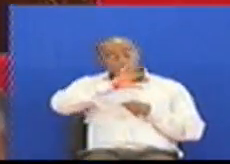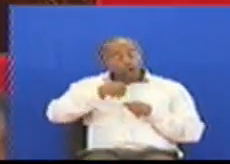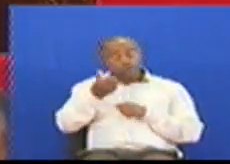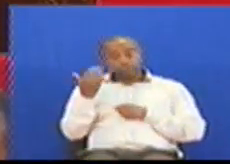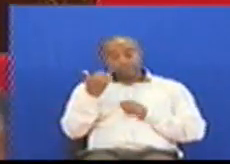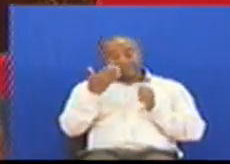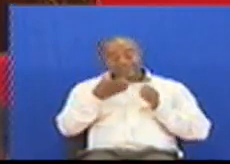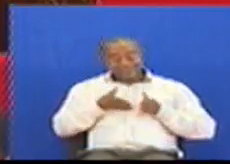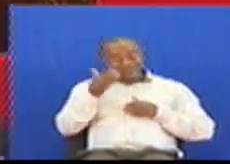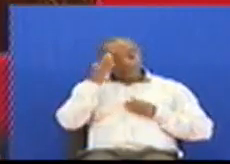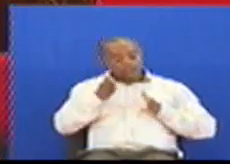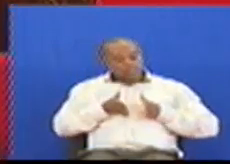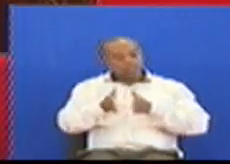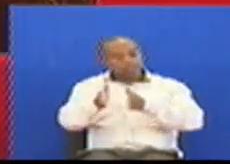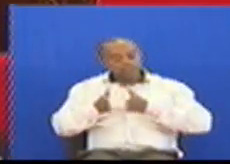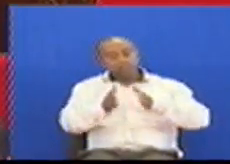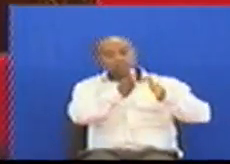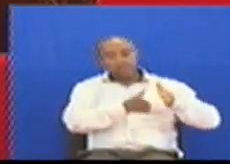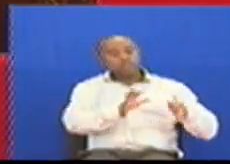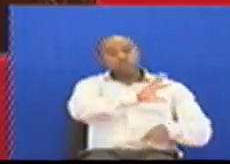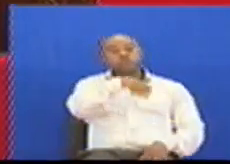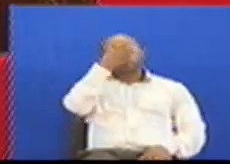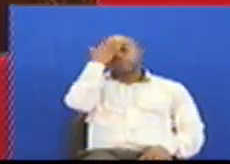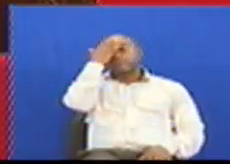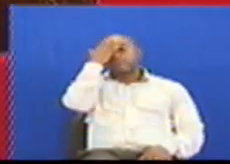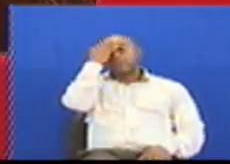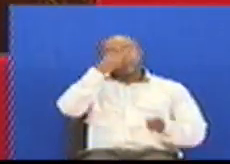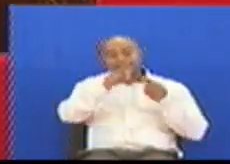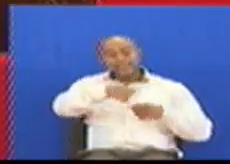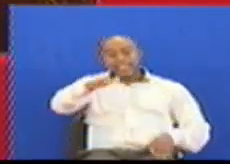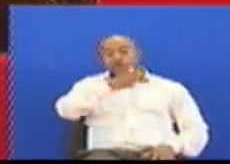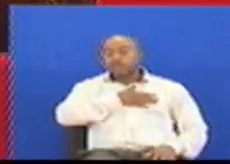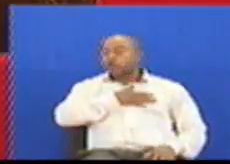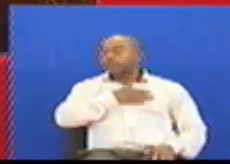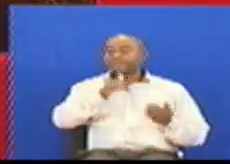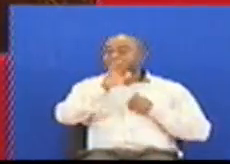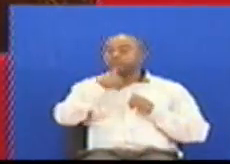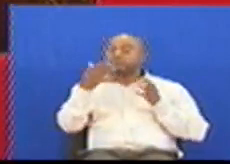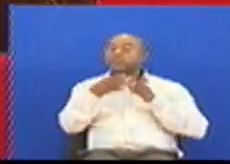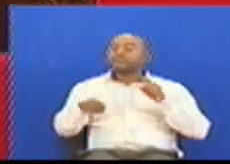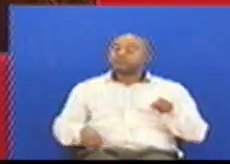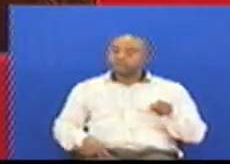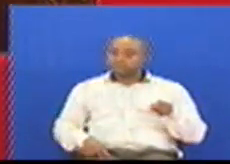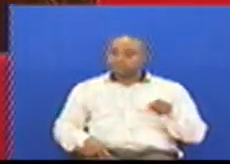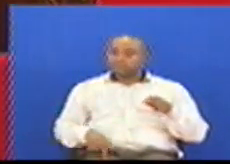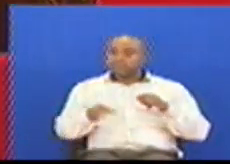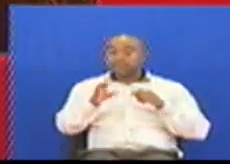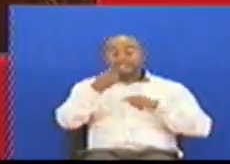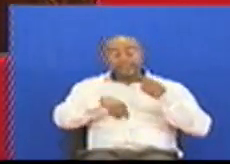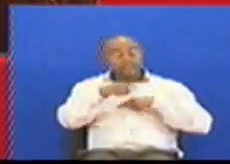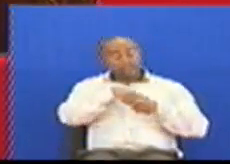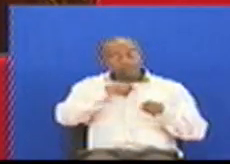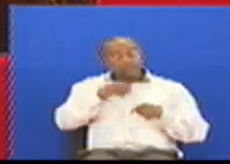sote tunajua nini kilifanyika, na hususan katika halmashauri yangu tuliathirika sana, na hususan katika kipindi hiki cha gonjwa la corona